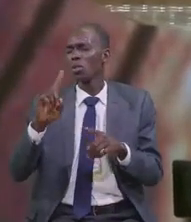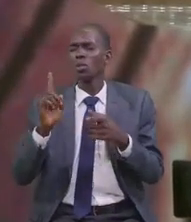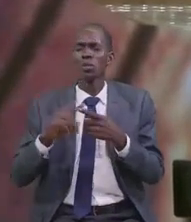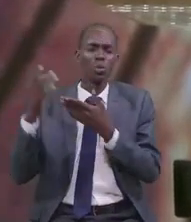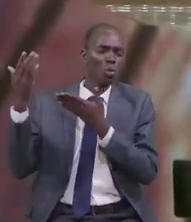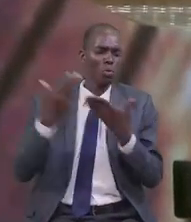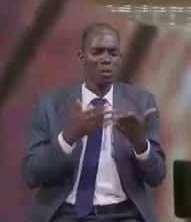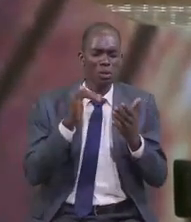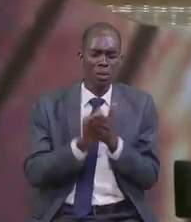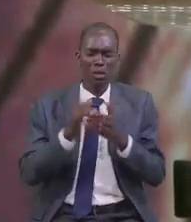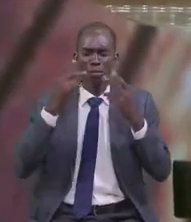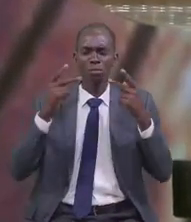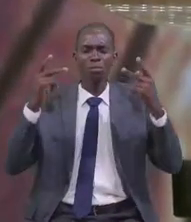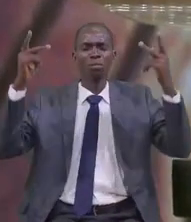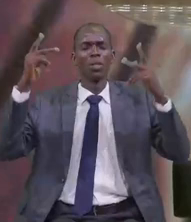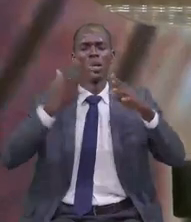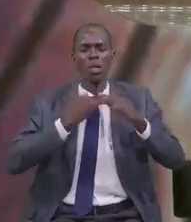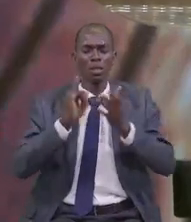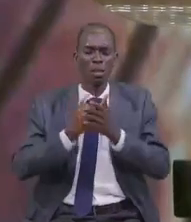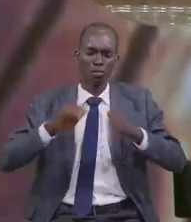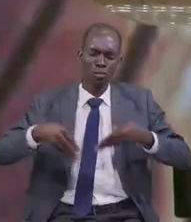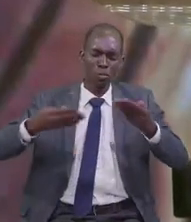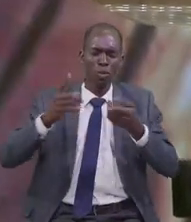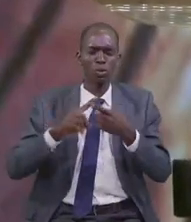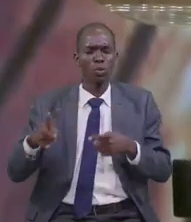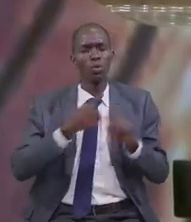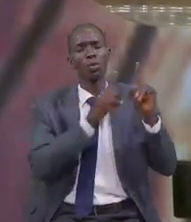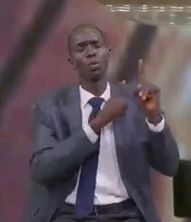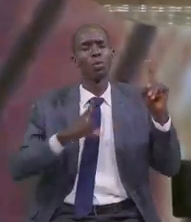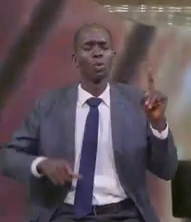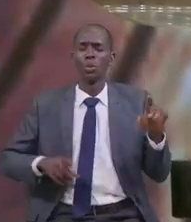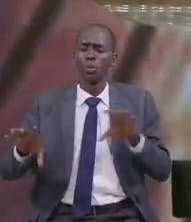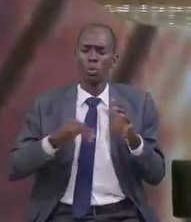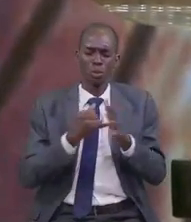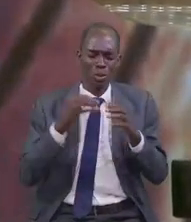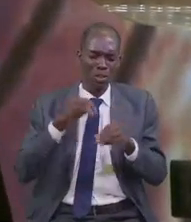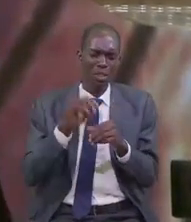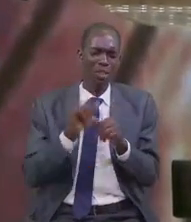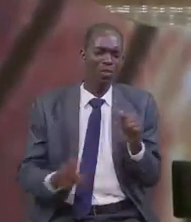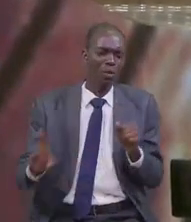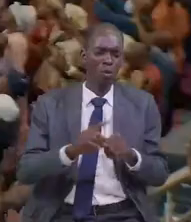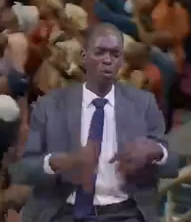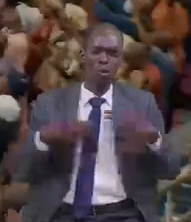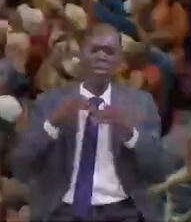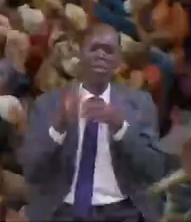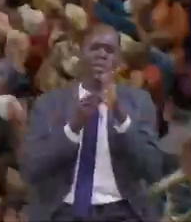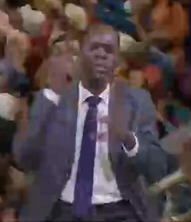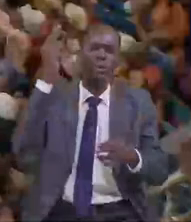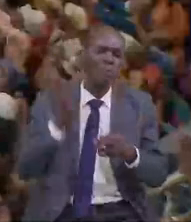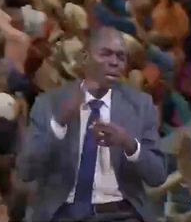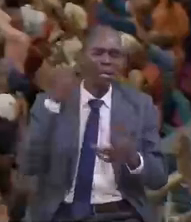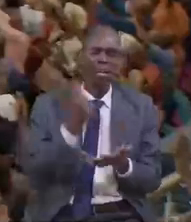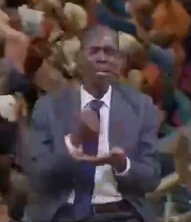cette prospérité et cette provision à vous, Seigneur, fais-le dans toute vie au nom de